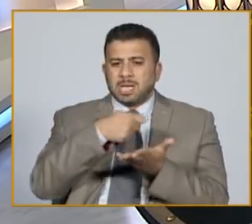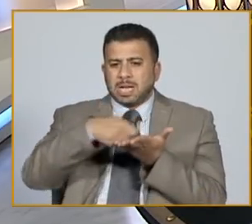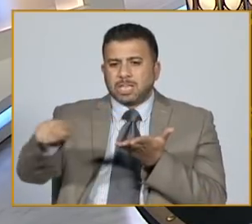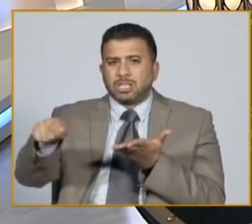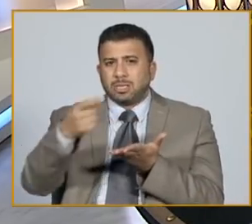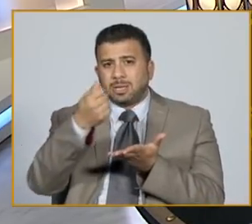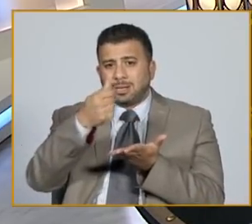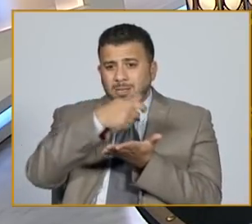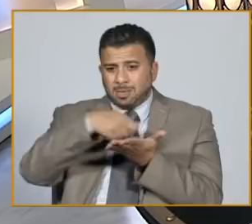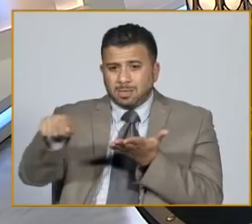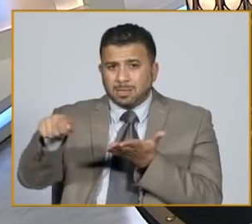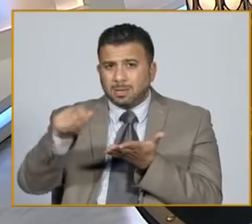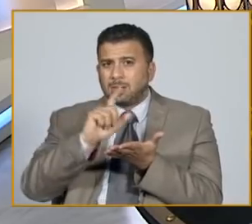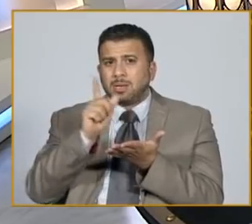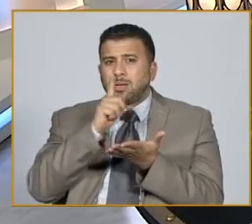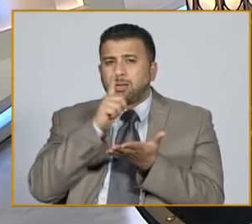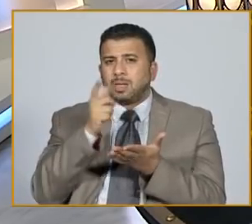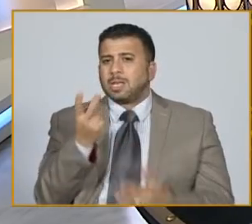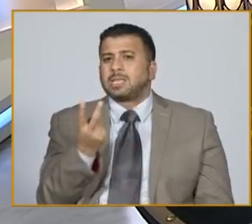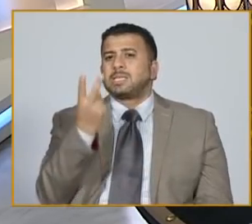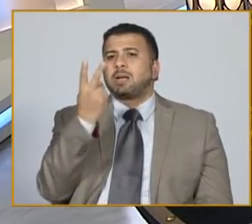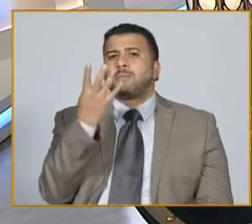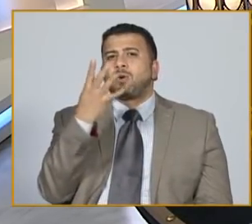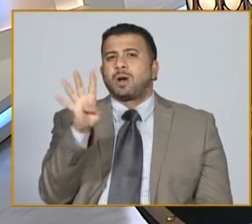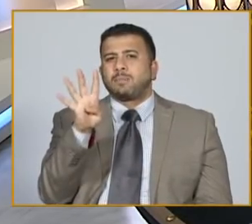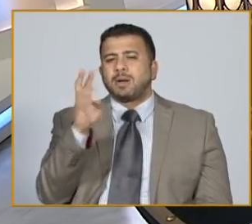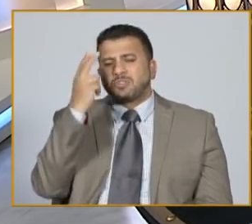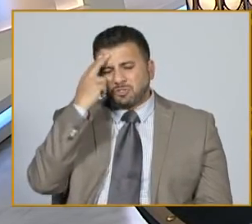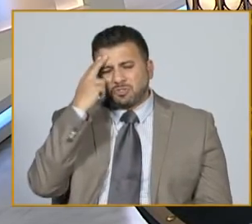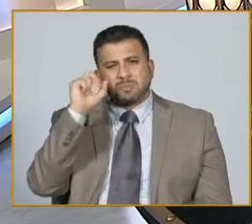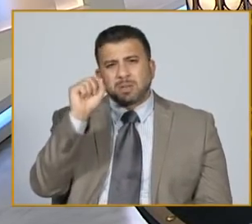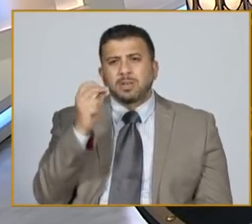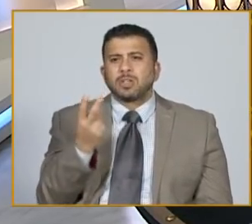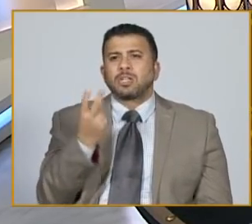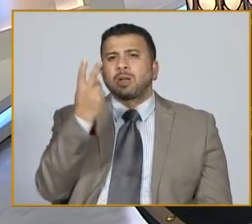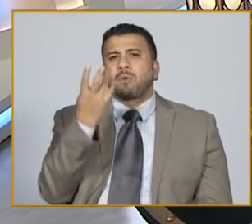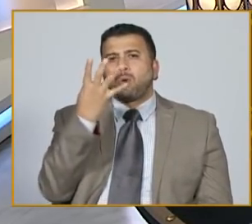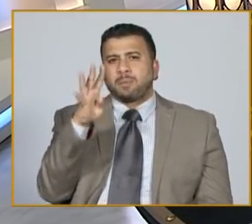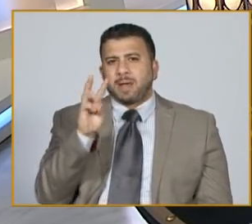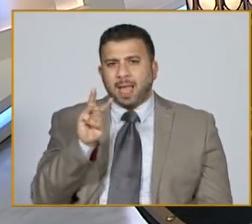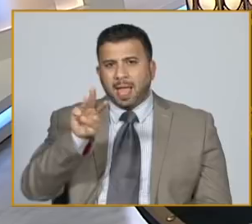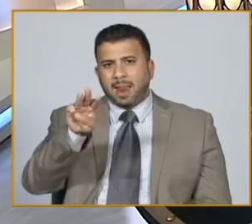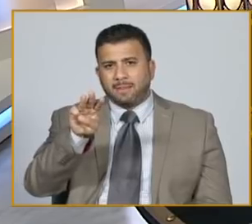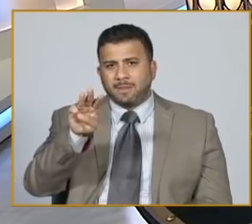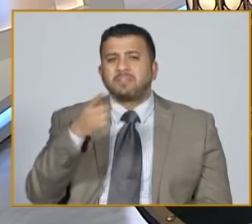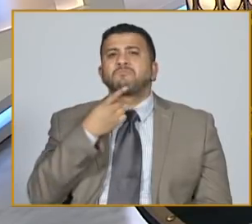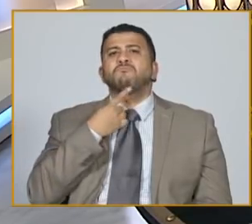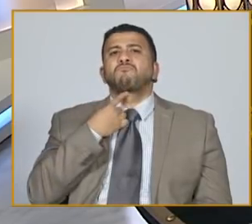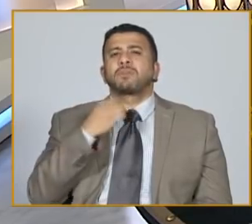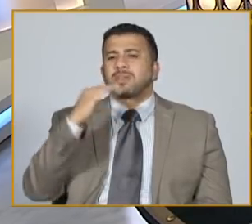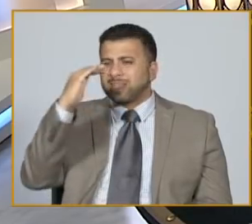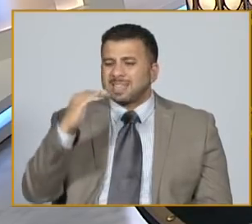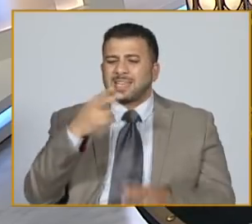سعر الكاش مثلا، نفرض مثلا 47 ألف ريال عندنا كسعودي يعني، مقابل إذا قلت لهم أبغى تقسيط يعني مثلا كل